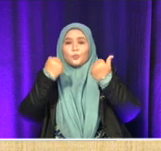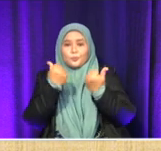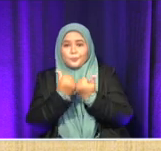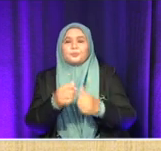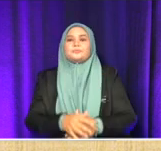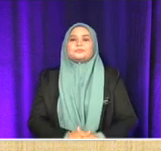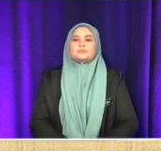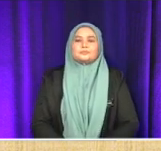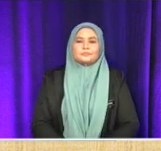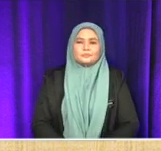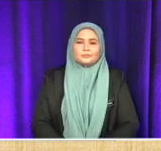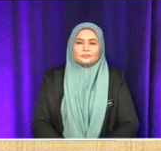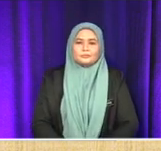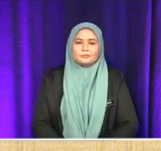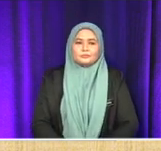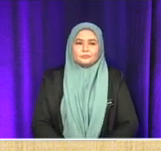tata rakyat